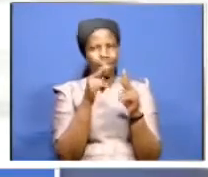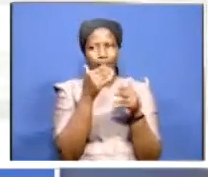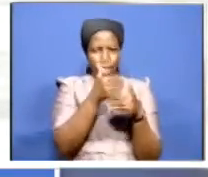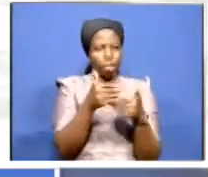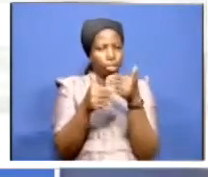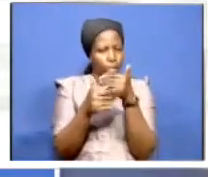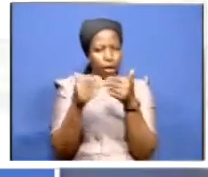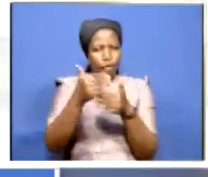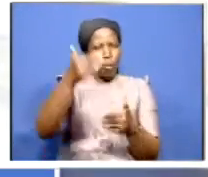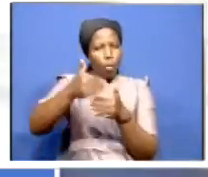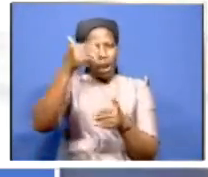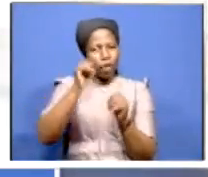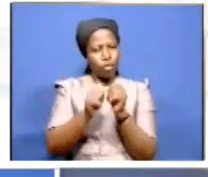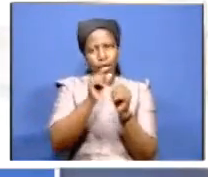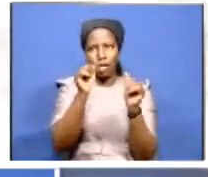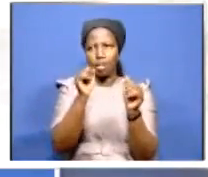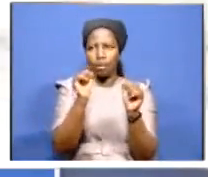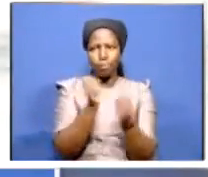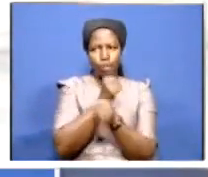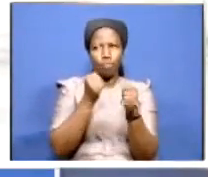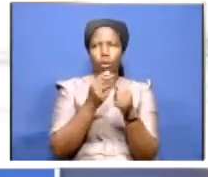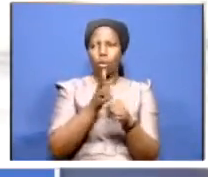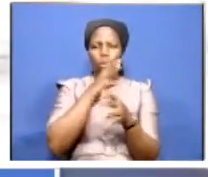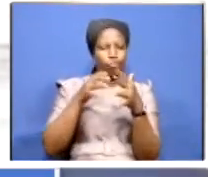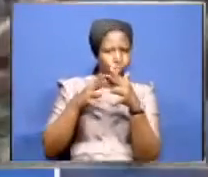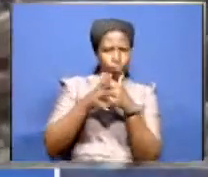maji ya mafuriko katika baadhi ya sehemu